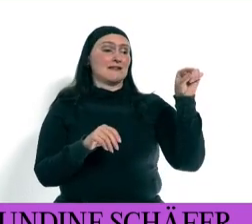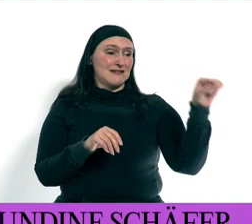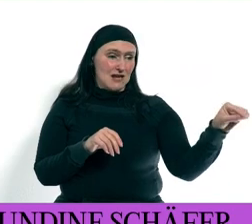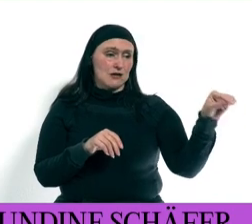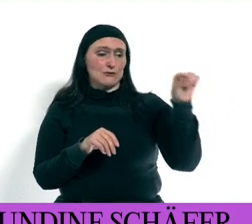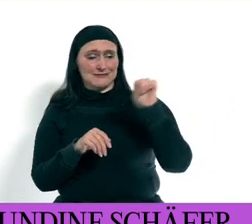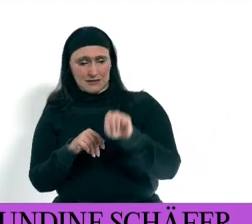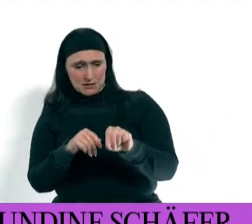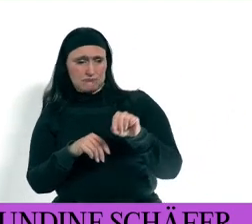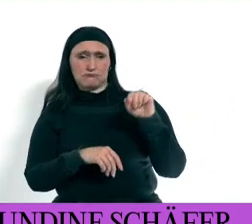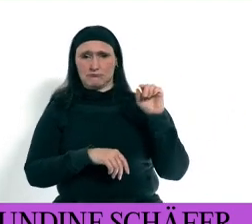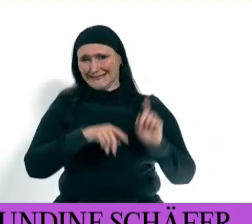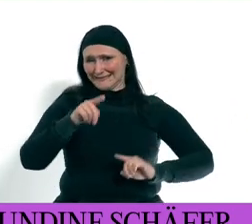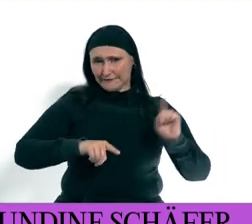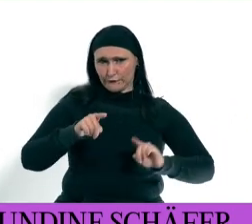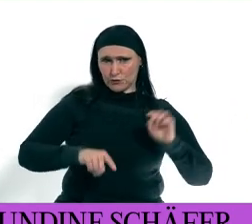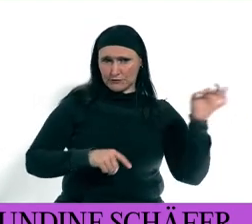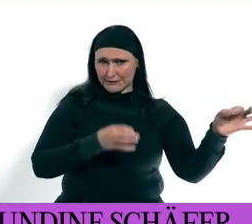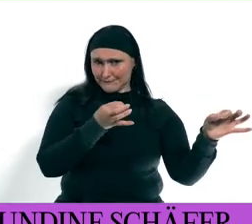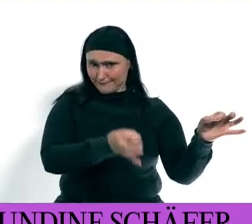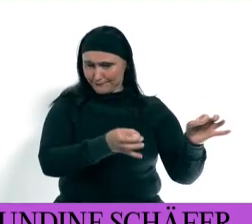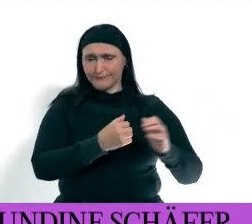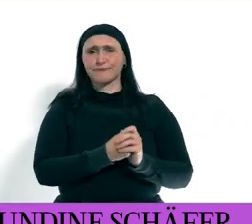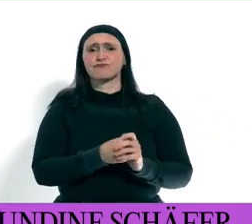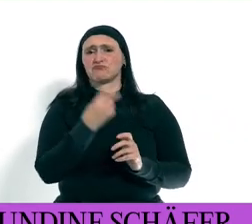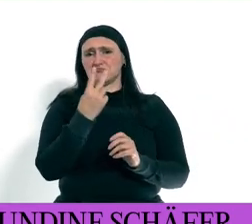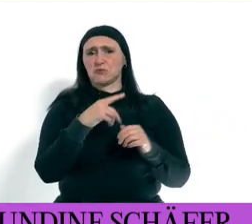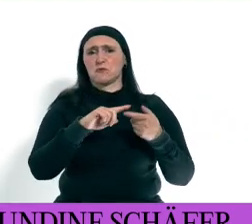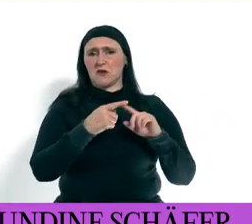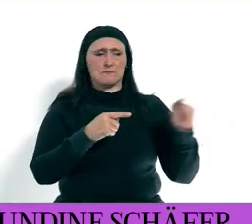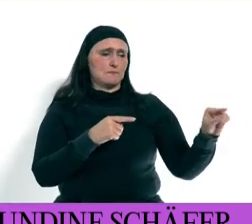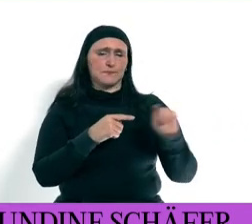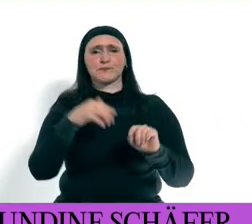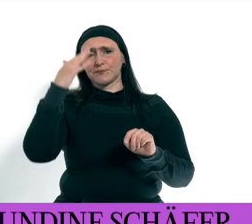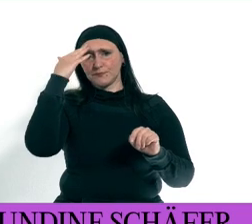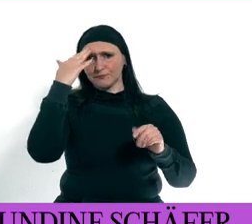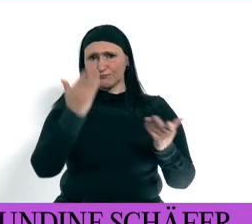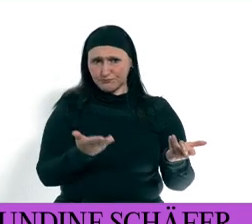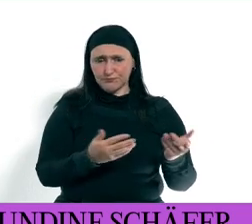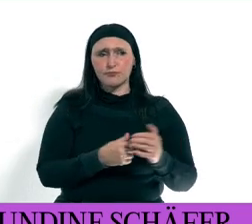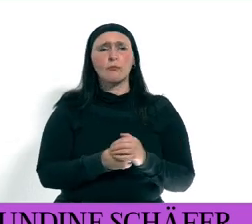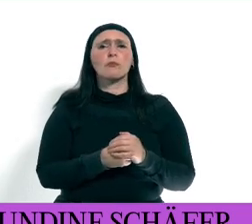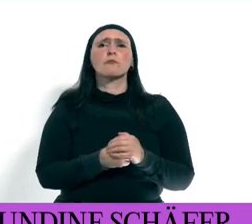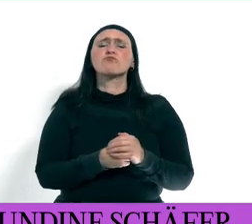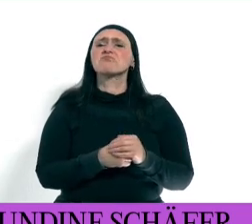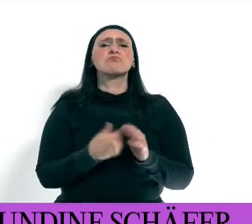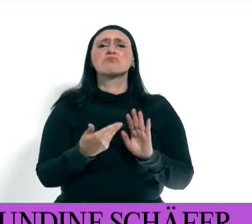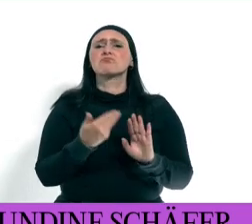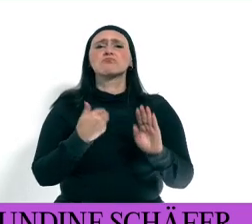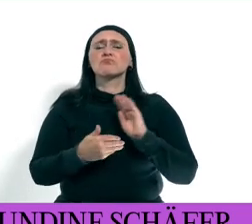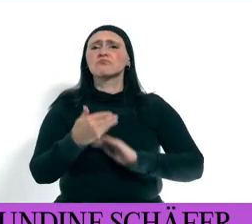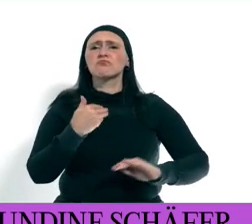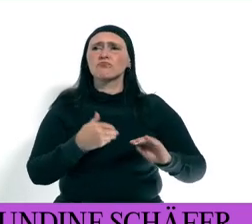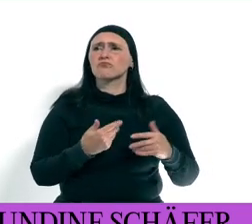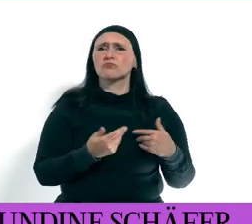in Bangladesch, Kunsträumen. At the beginning, we did not think about proper